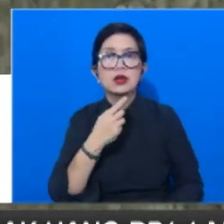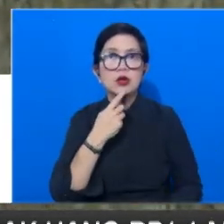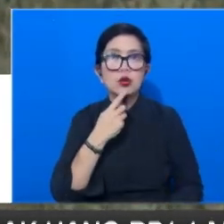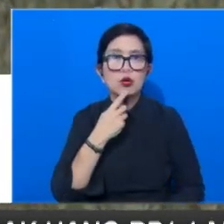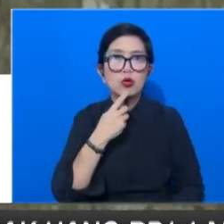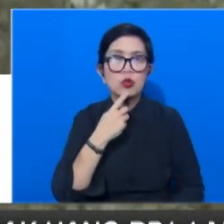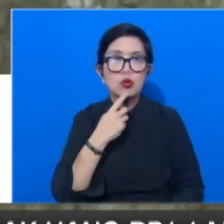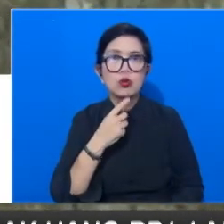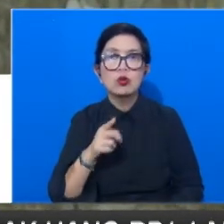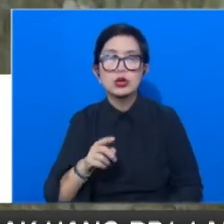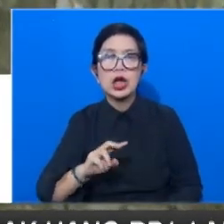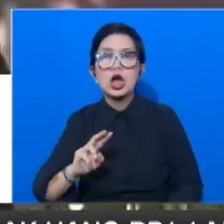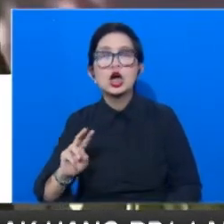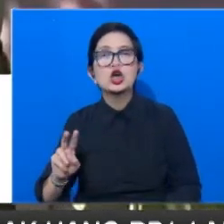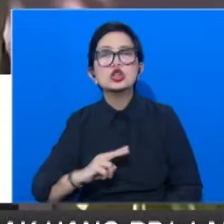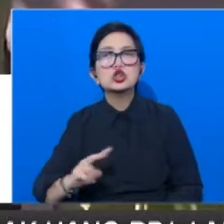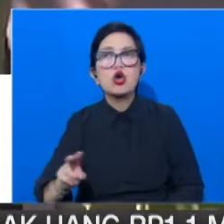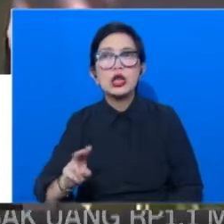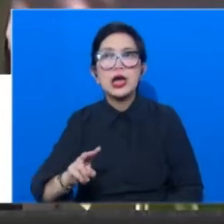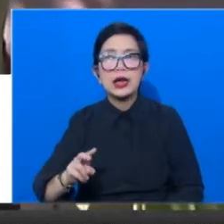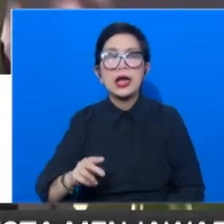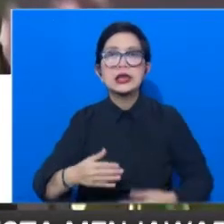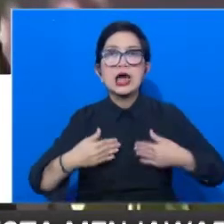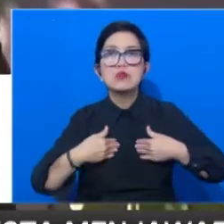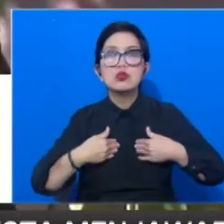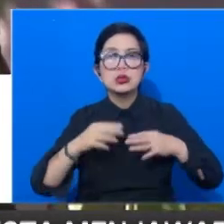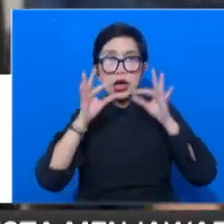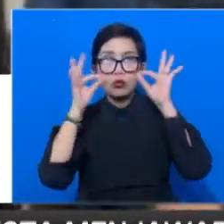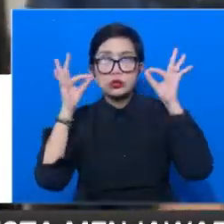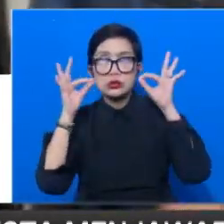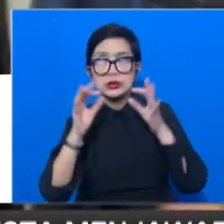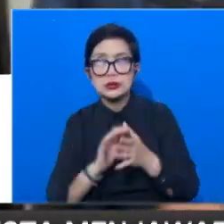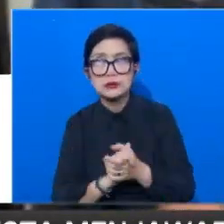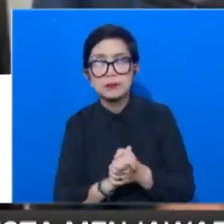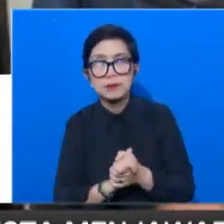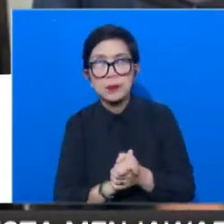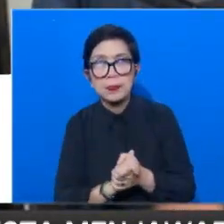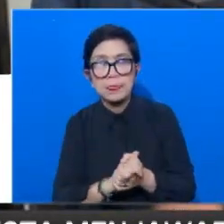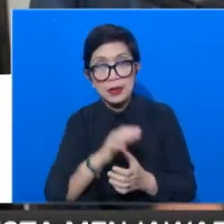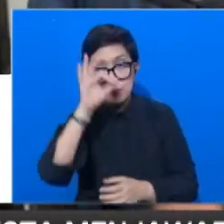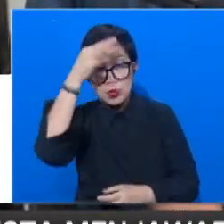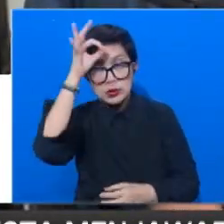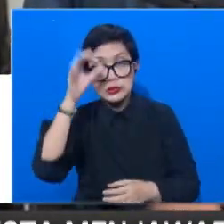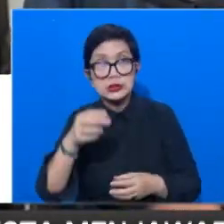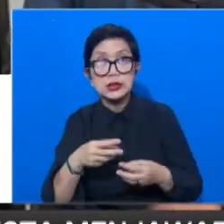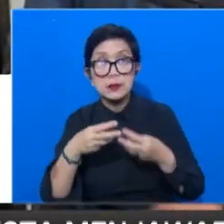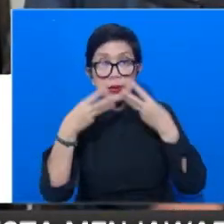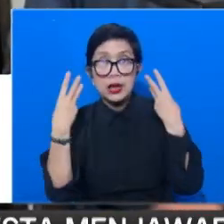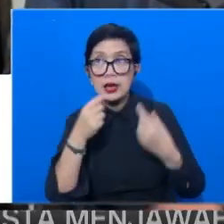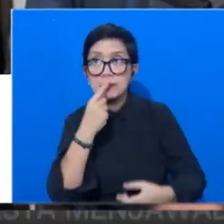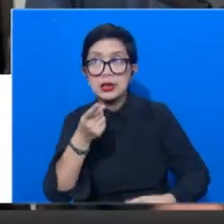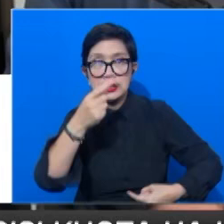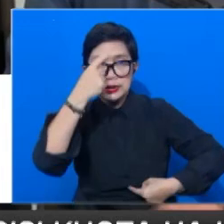kucing. Ditemui pada Sabtu 22 Juni, Kasih Humas Polres Malang Ibda Dika Ermantara mengatakan tersangka